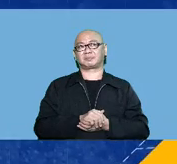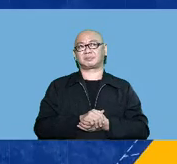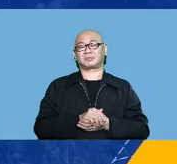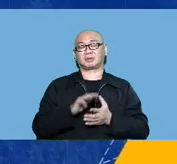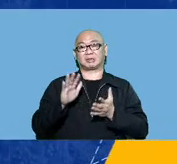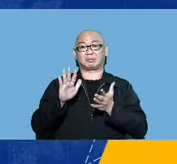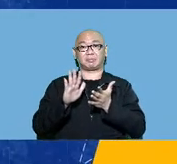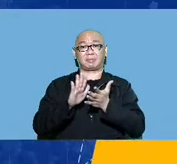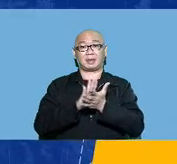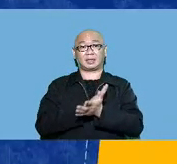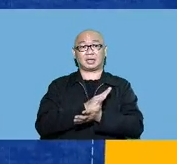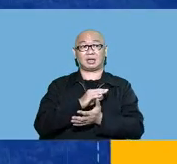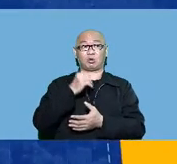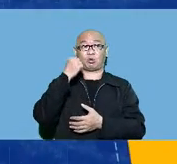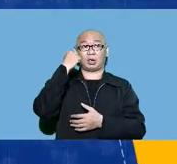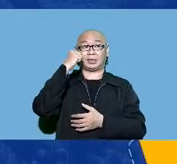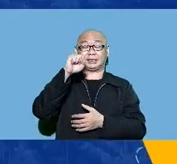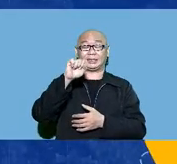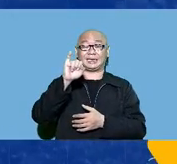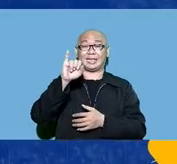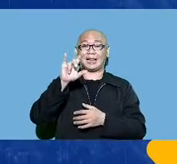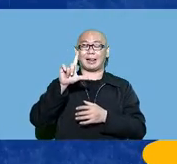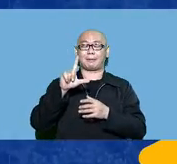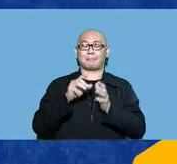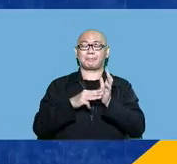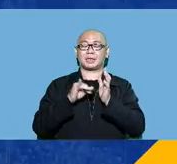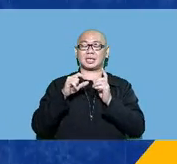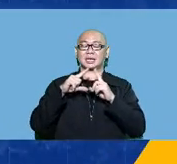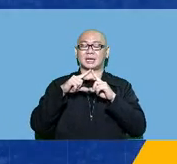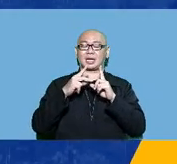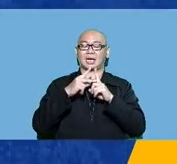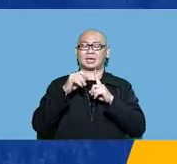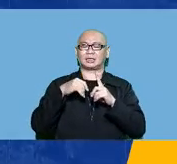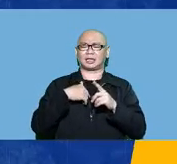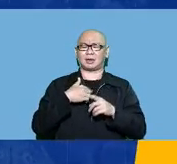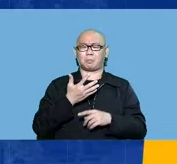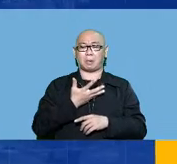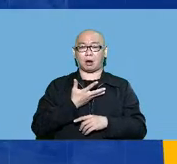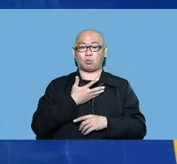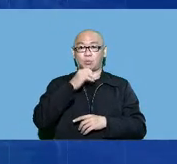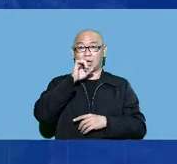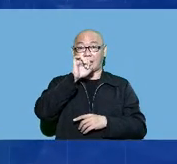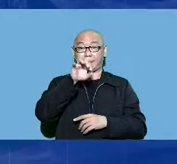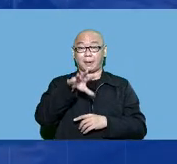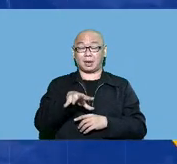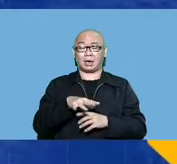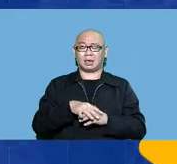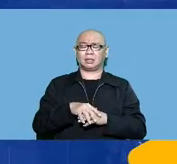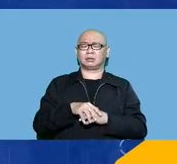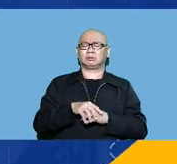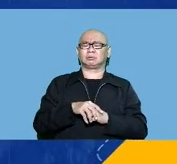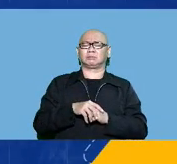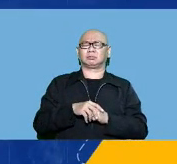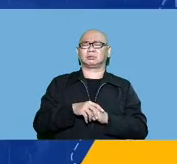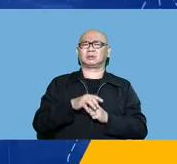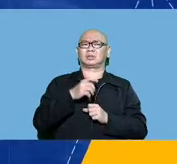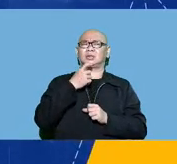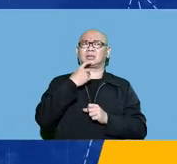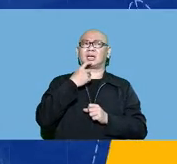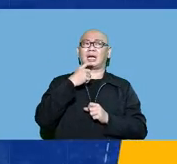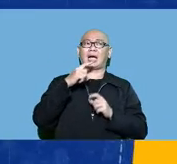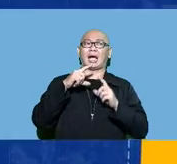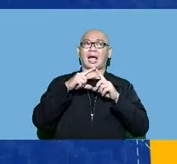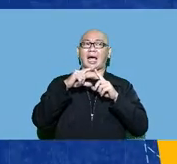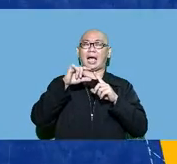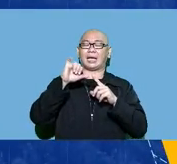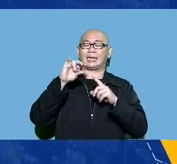pada kesempatan orasi ilmiah ini saya ingin menyajikan mengenai aerator